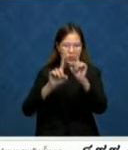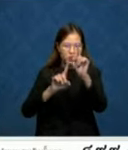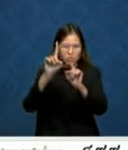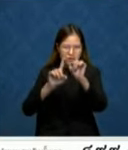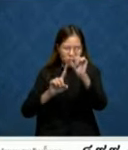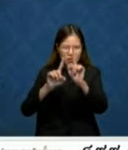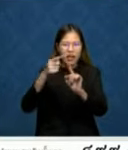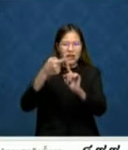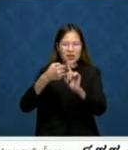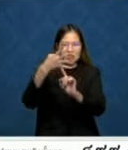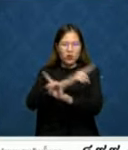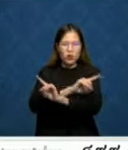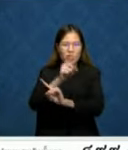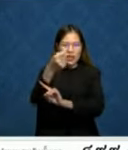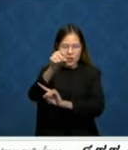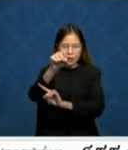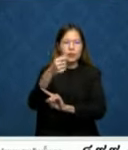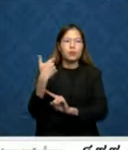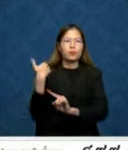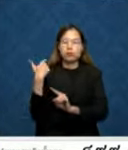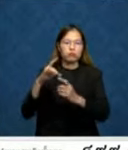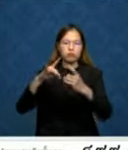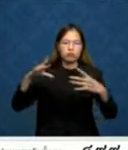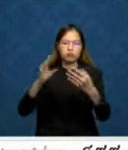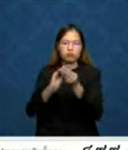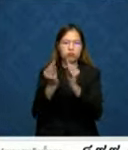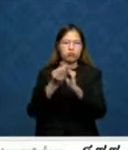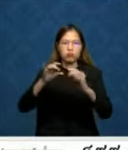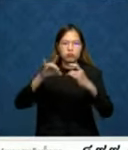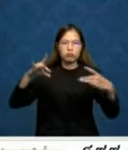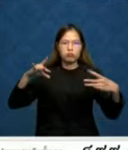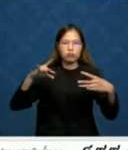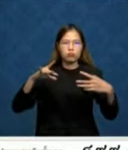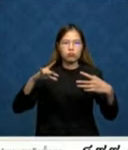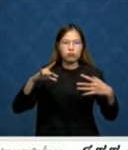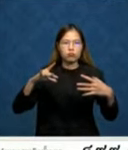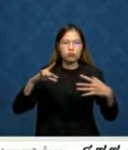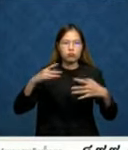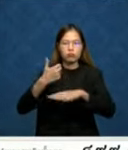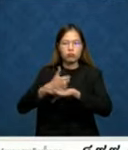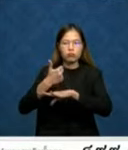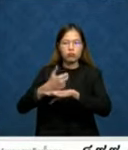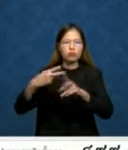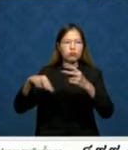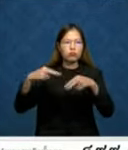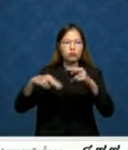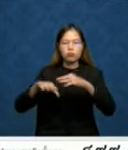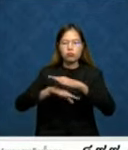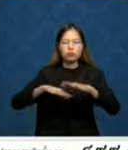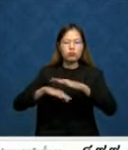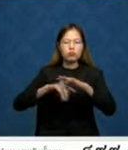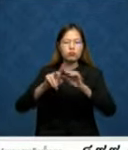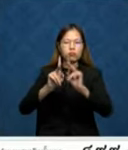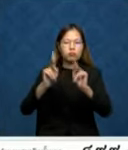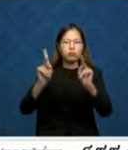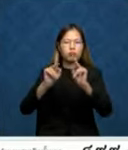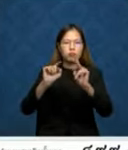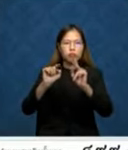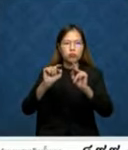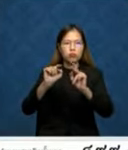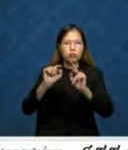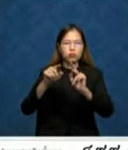นซึ่งตัวเลขนี้ไม่ตรงกับที่ปลัดกระทรวงการคลังและผอ.สำนักงานศึกษาการคลังให้ข้อมูลในกรรมธิการนะครับท่านปลั